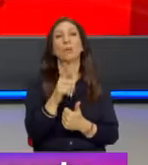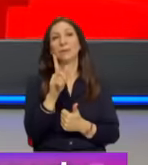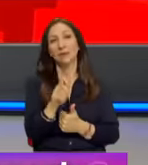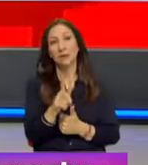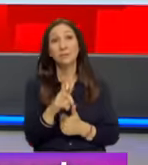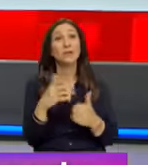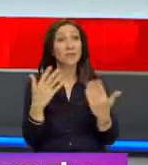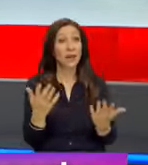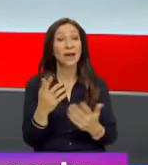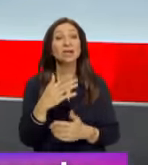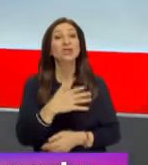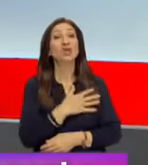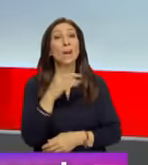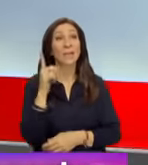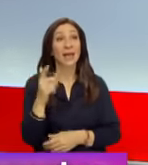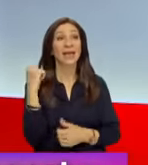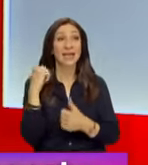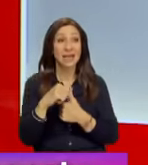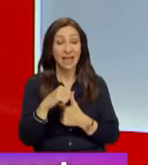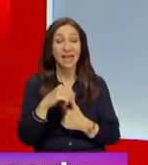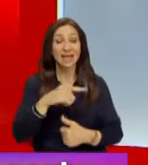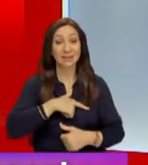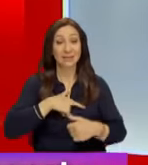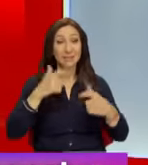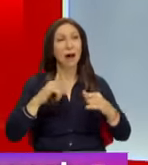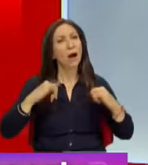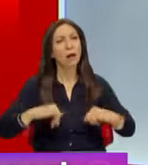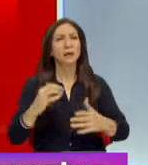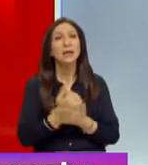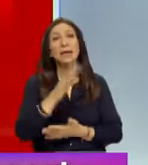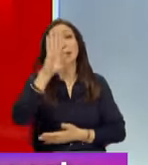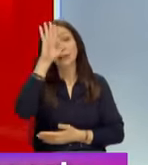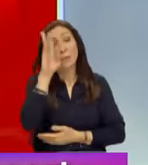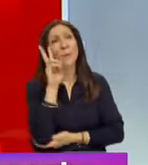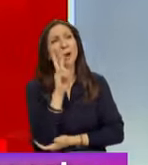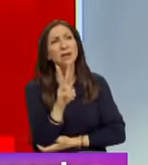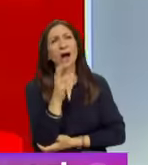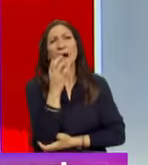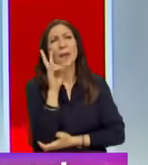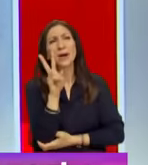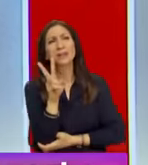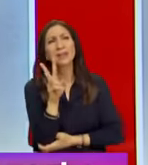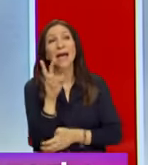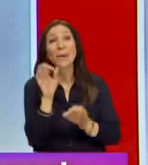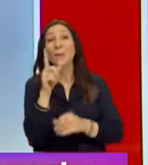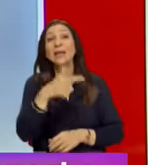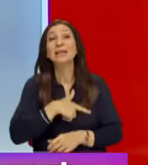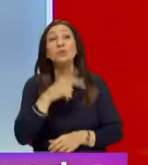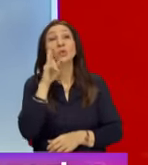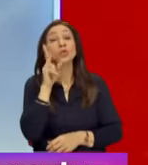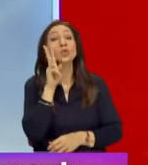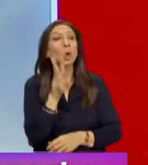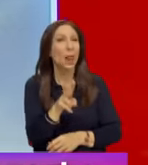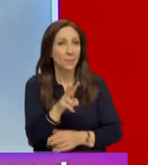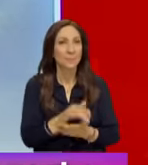çizelim. Ve Cumhuriyet Halk Partisi yine İzmir'de rahat kazandı. İstanbul'a baktık, Ankara'ya baktık. Hemen bir İzmir'in sonucunu